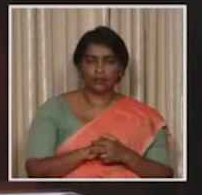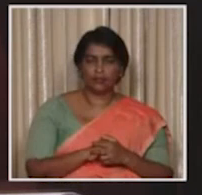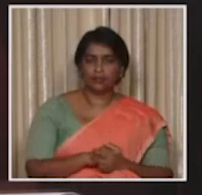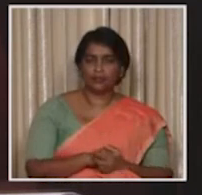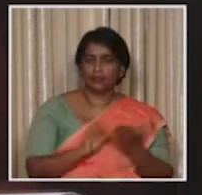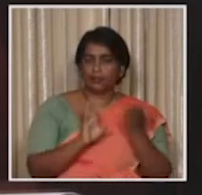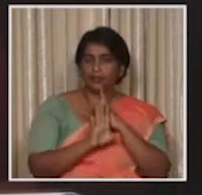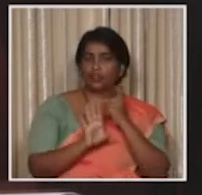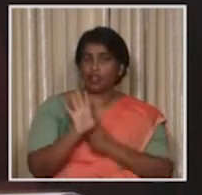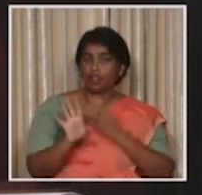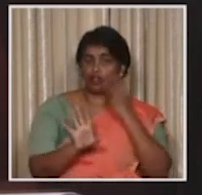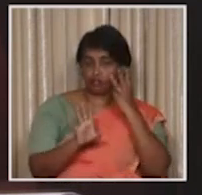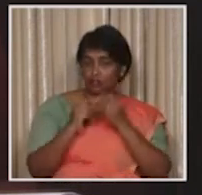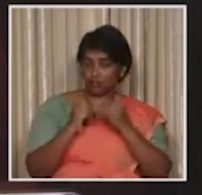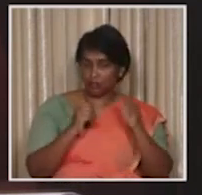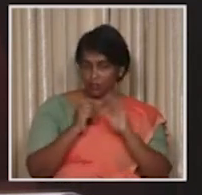පසුගිය වසර තුන තුළ